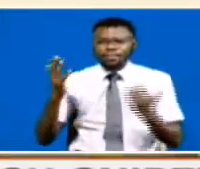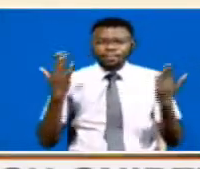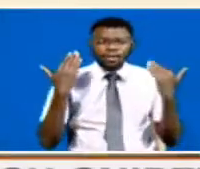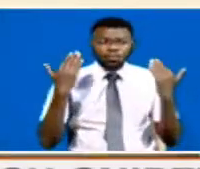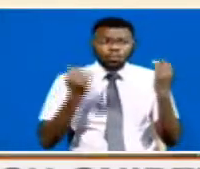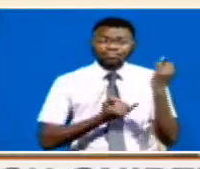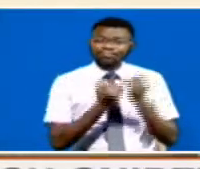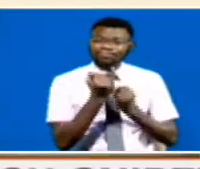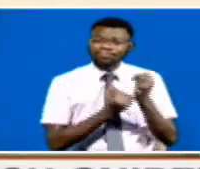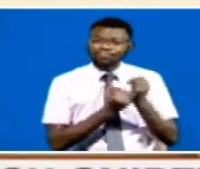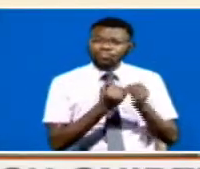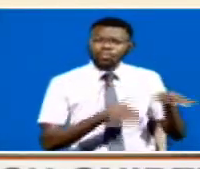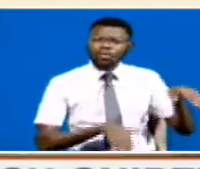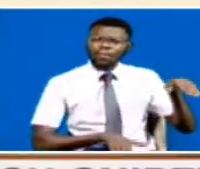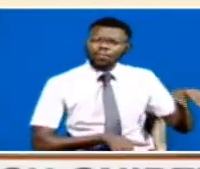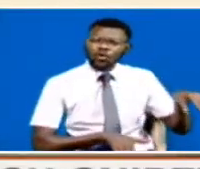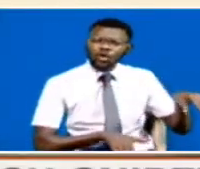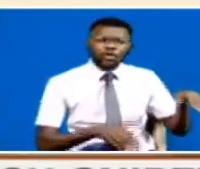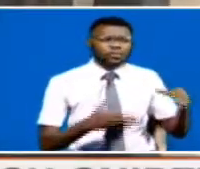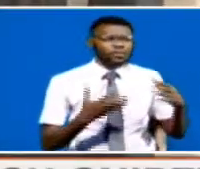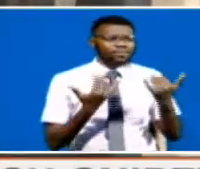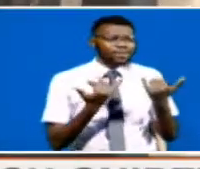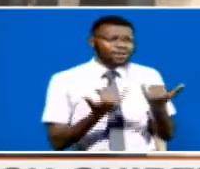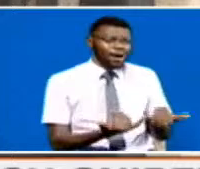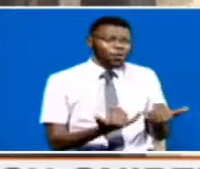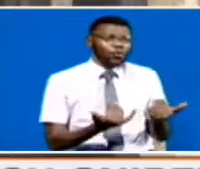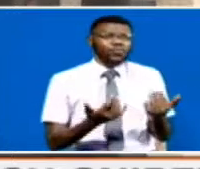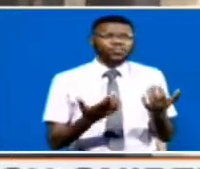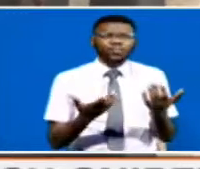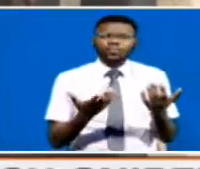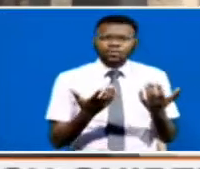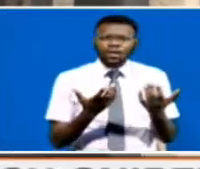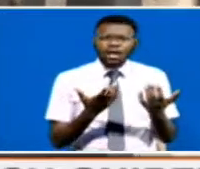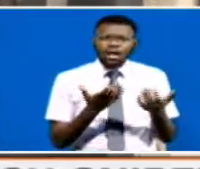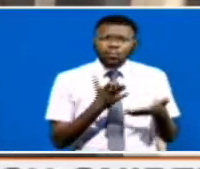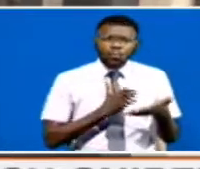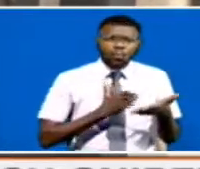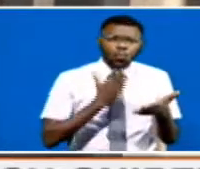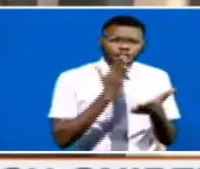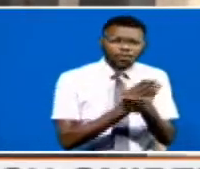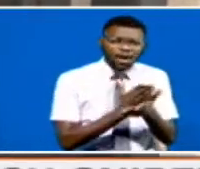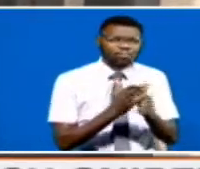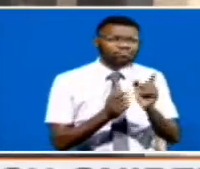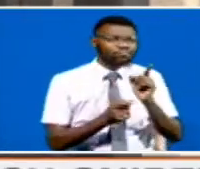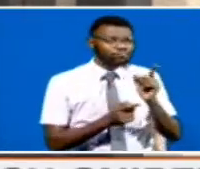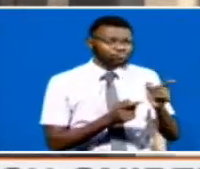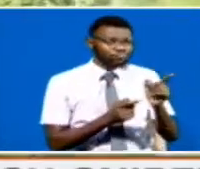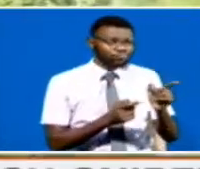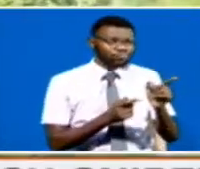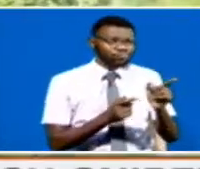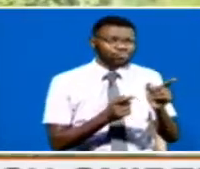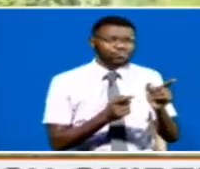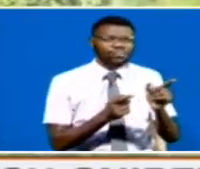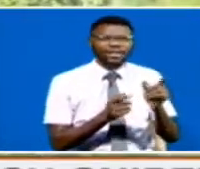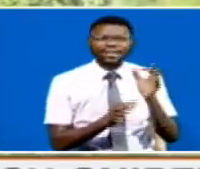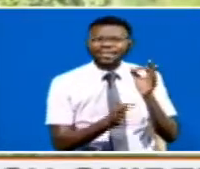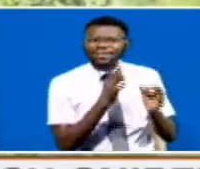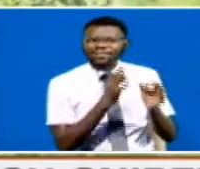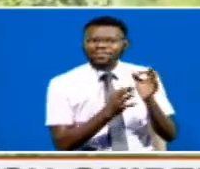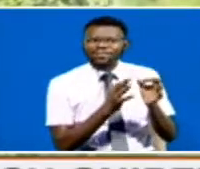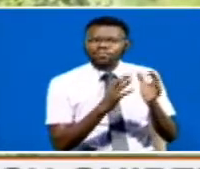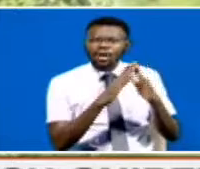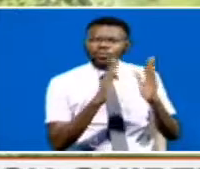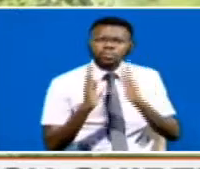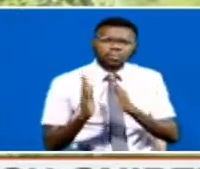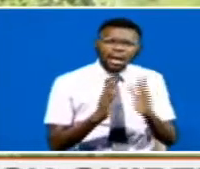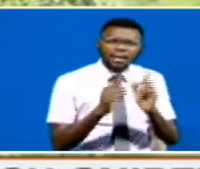asubuhi unaendelea kutoa hisia mseto, wakati wakibaini wapo makazi haya yalihusika kwa njia moja au nyingine kwenye